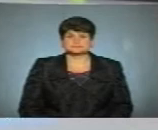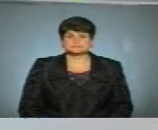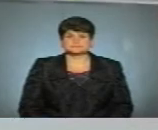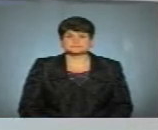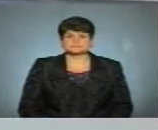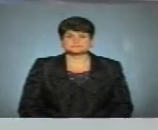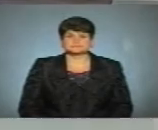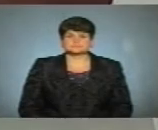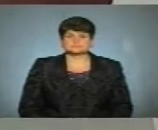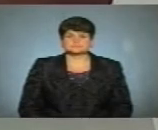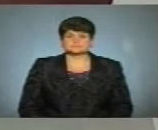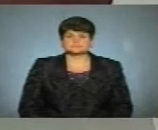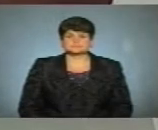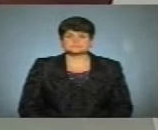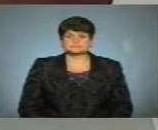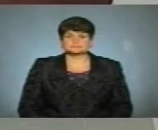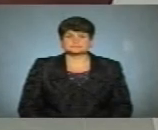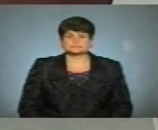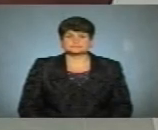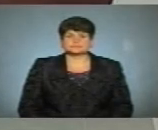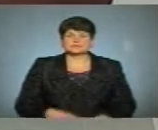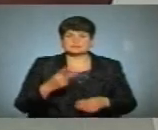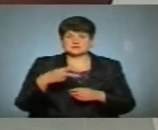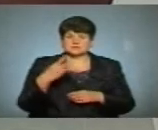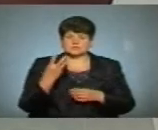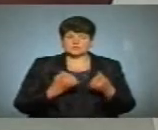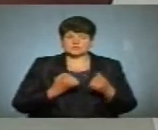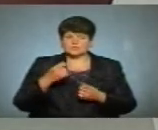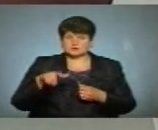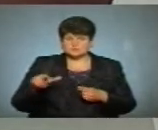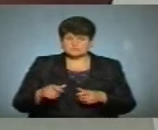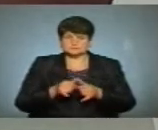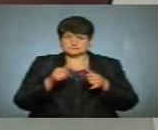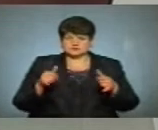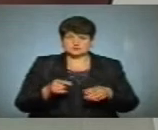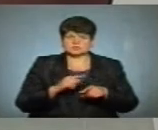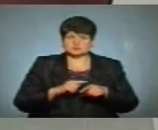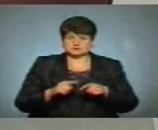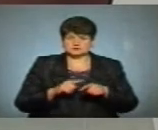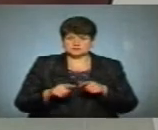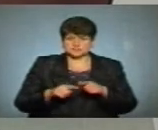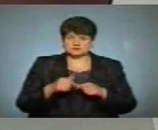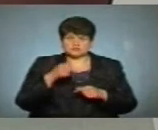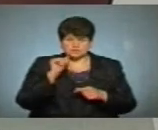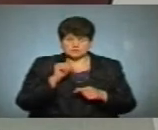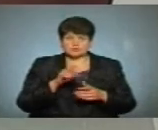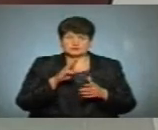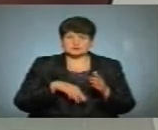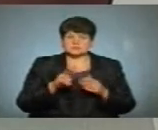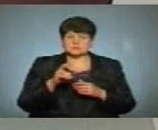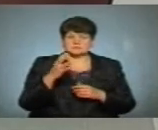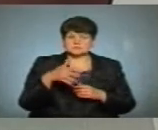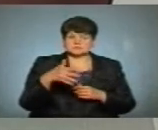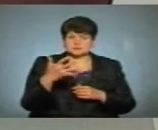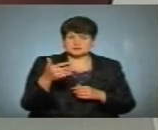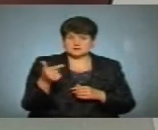Суспільному. Тернопіль. 23 водіїв, які перевищили швидкість вчора, оштрафували на 255